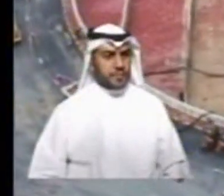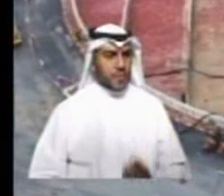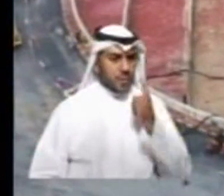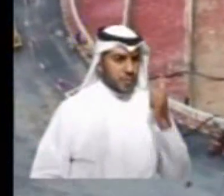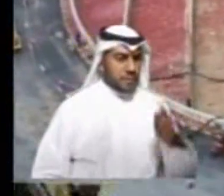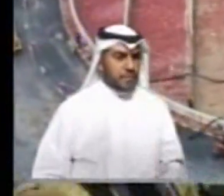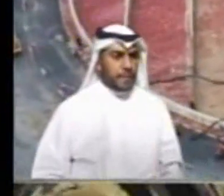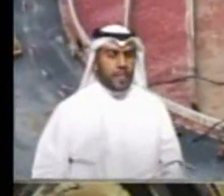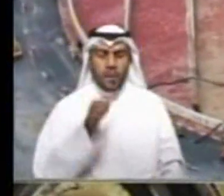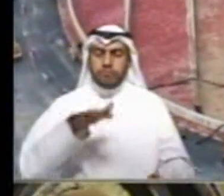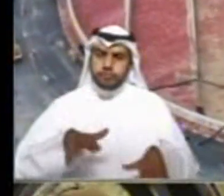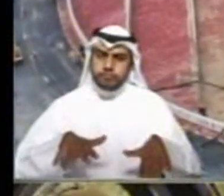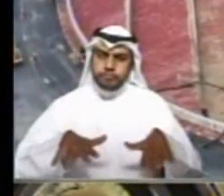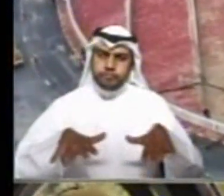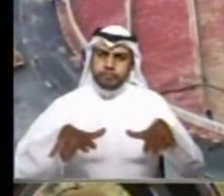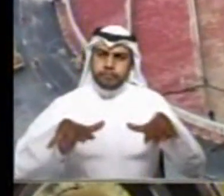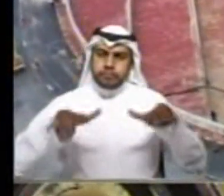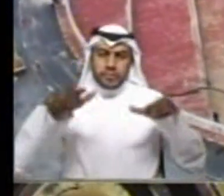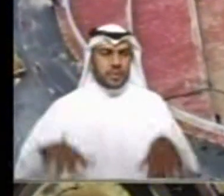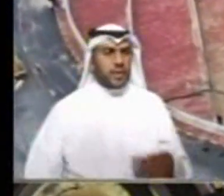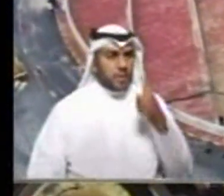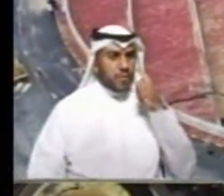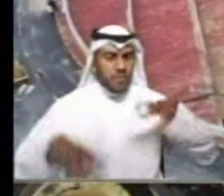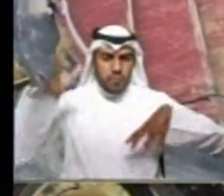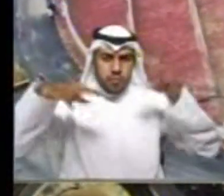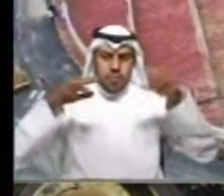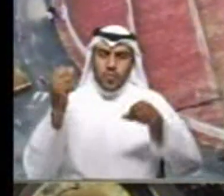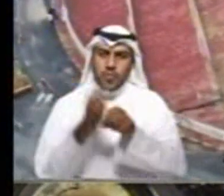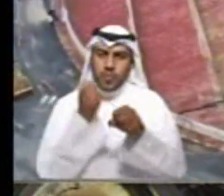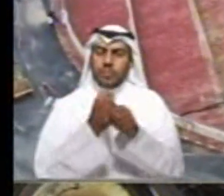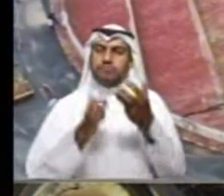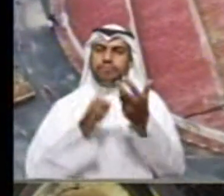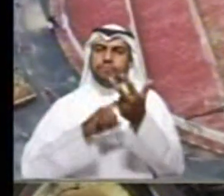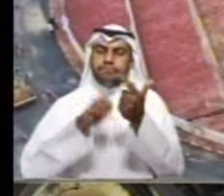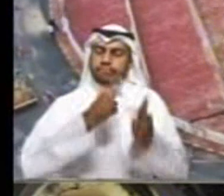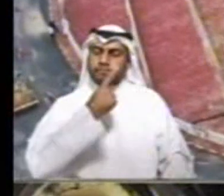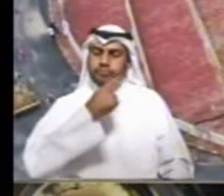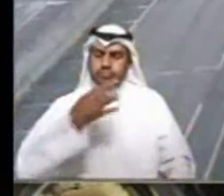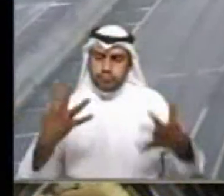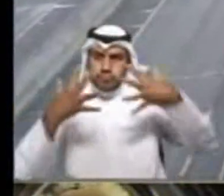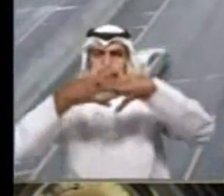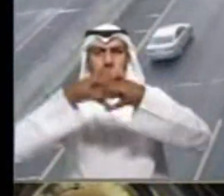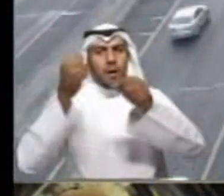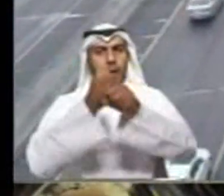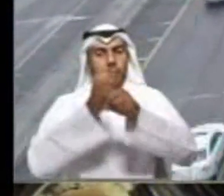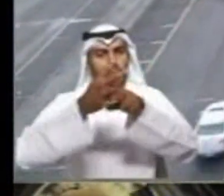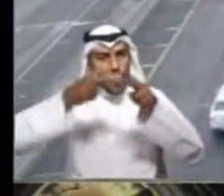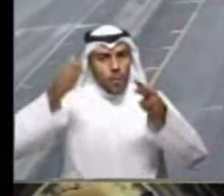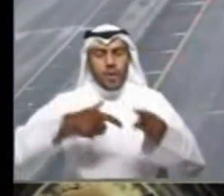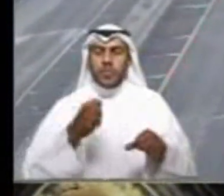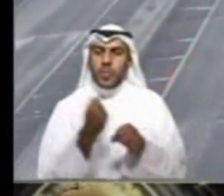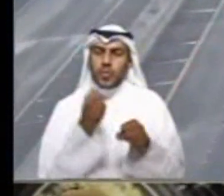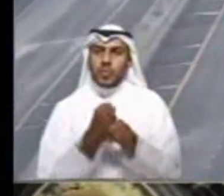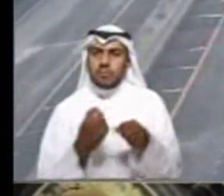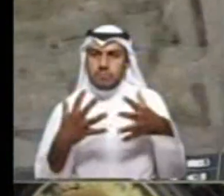تضافر ملحوظ في الجهود من قبل مختلف قطاعات الدولة ومؤسساتها بعد تعرض البلاد لموجة هطول أمطار